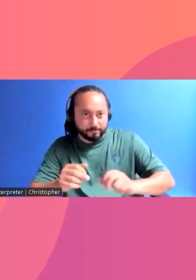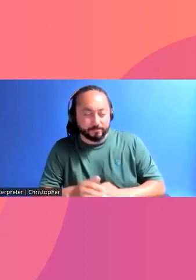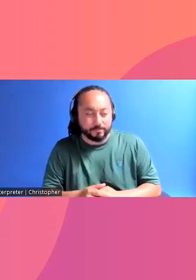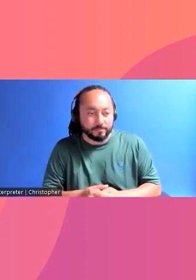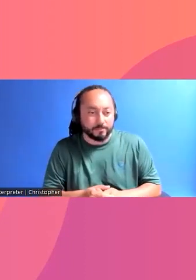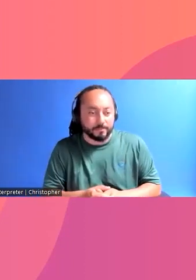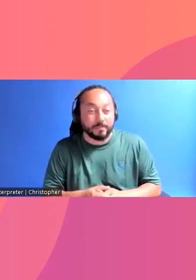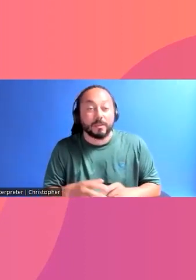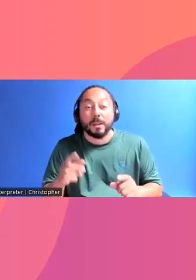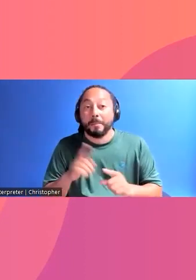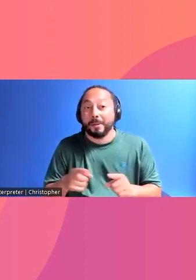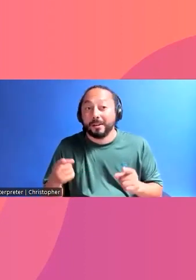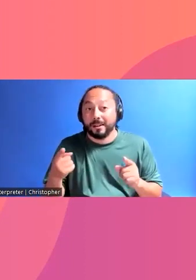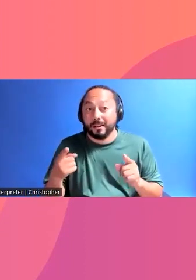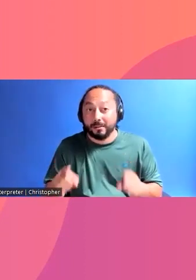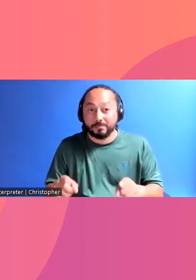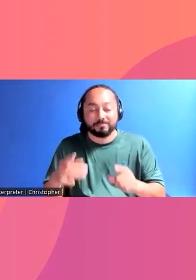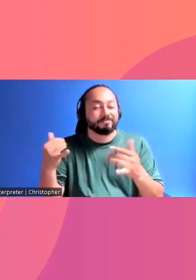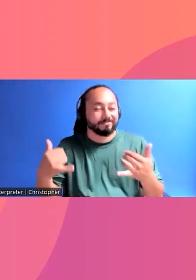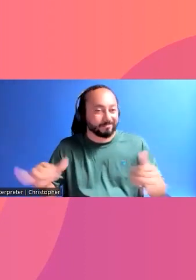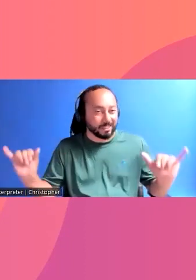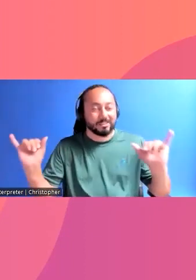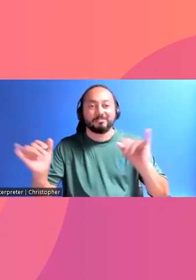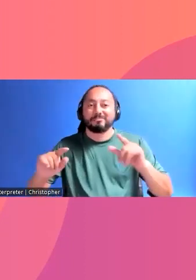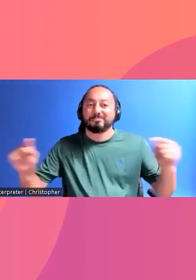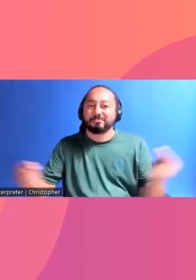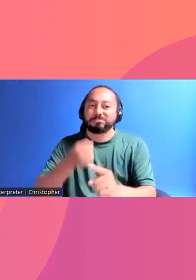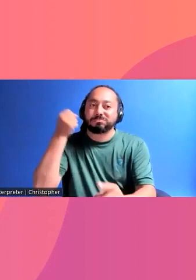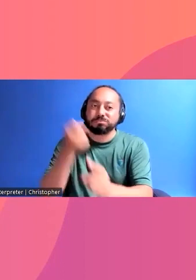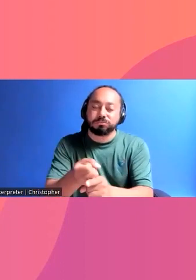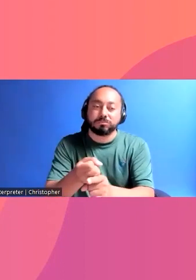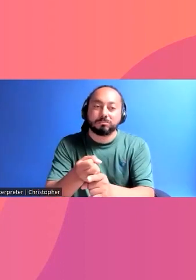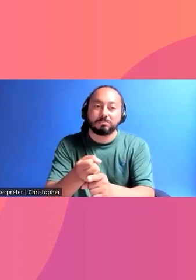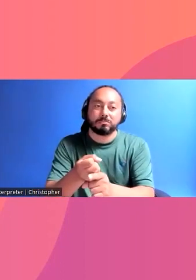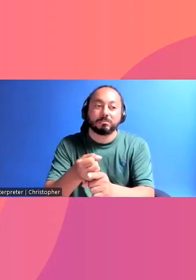les opportunités et qui peuvent reproduire